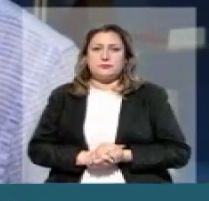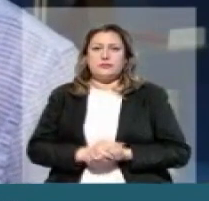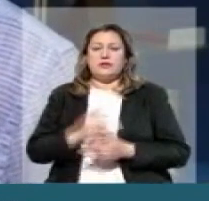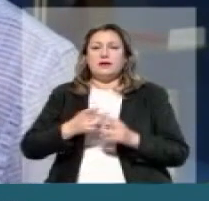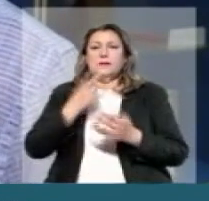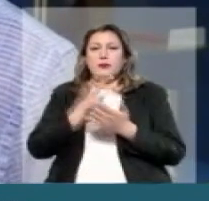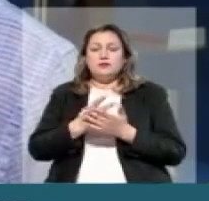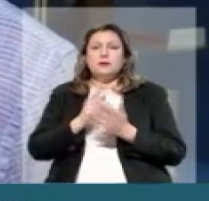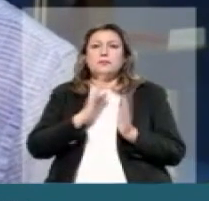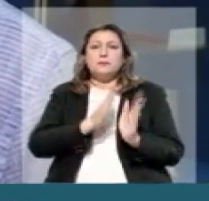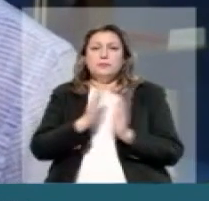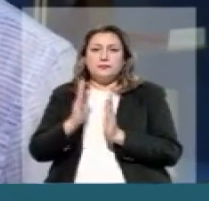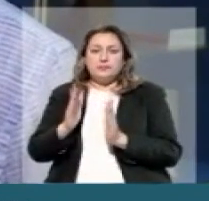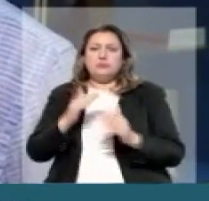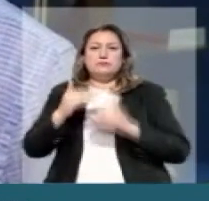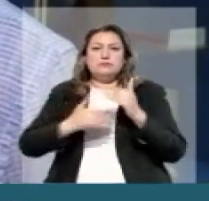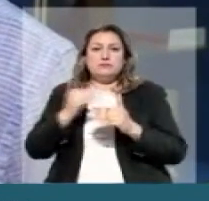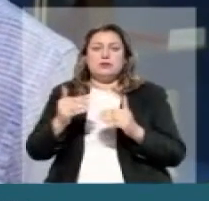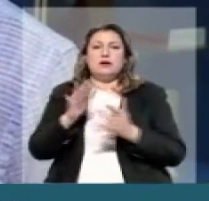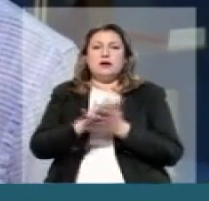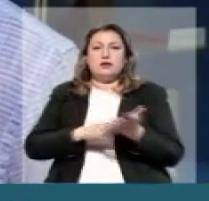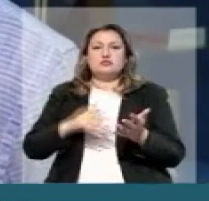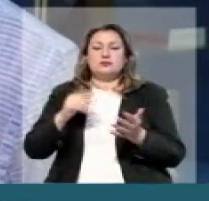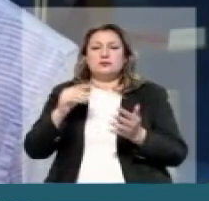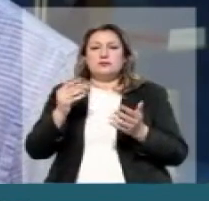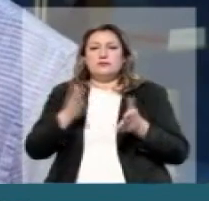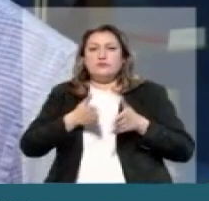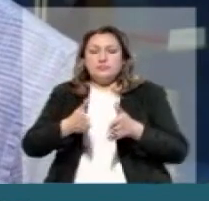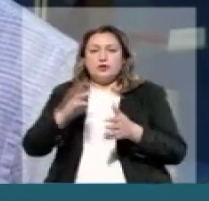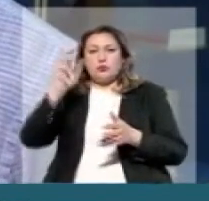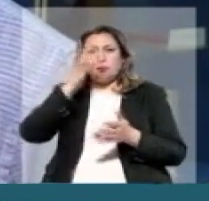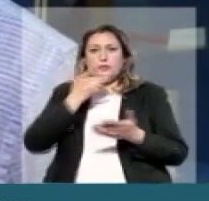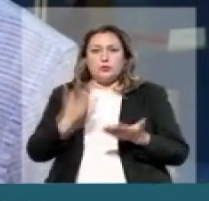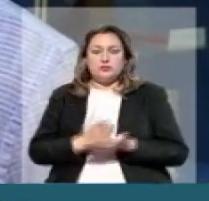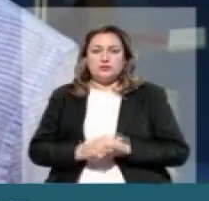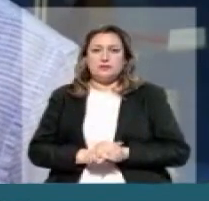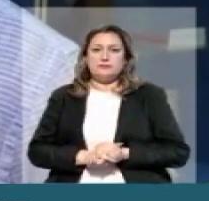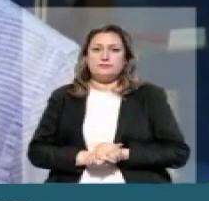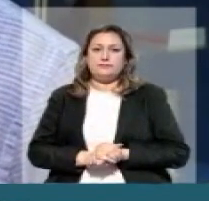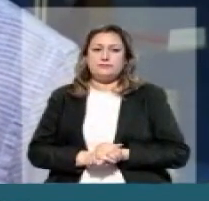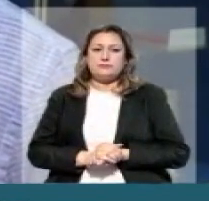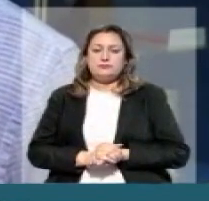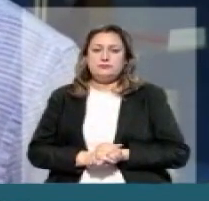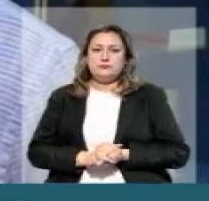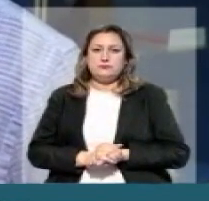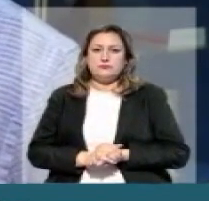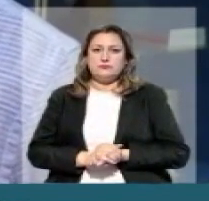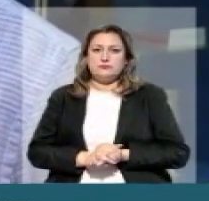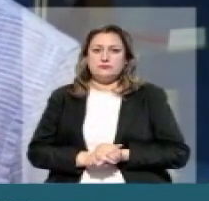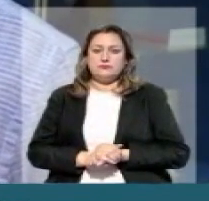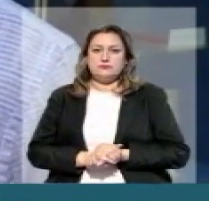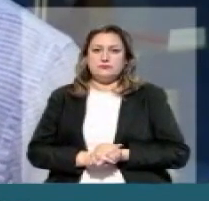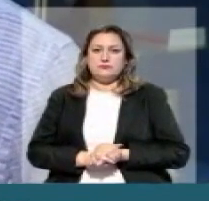жұмыс істегеннен кейін, тек қана содан кейін біздің өзгерістеріміздің пайда болады. Және біз жаңа